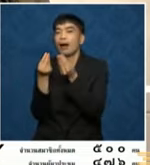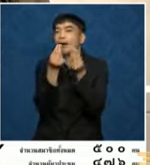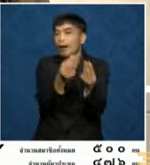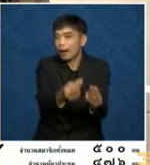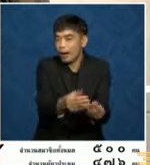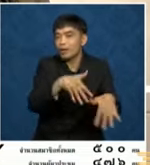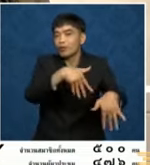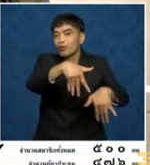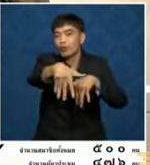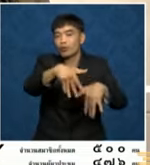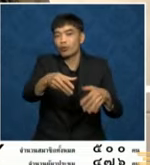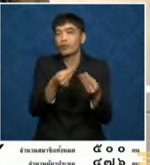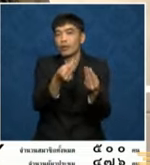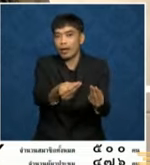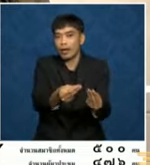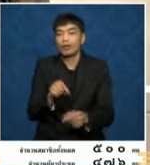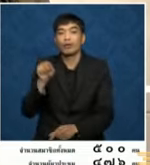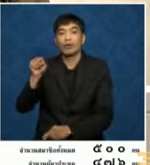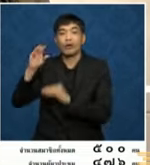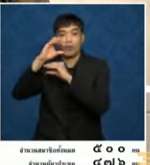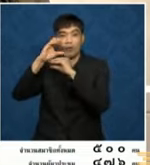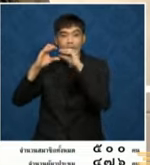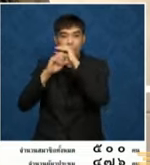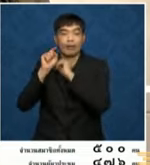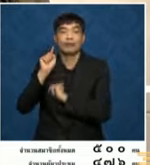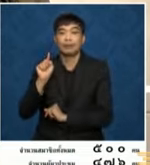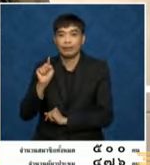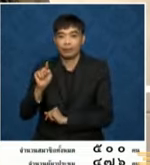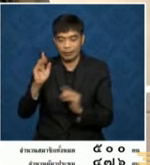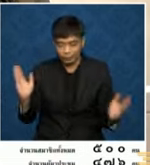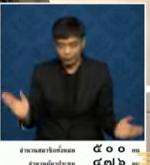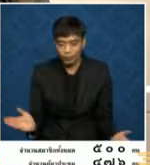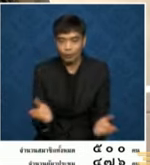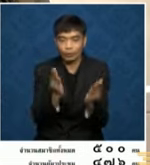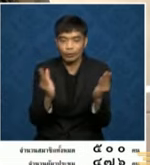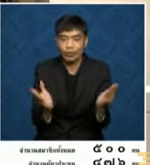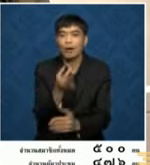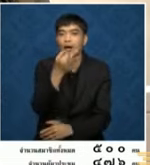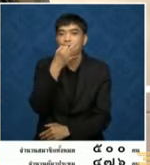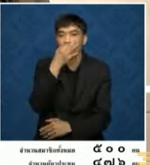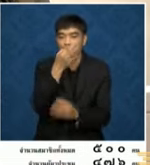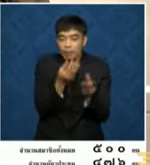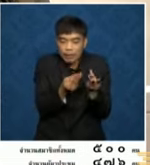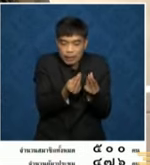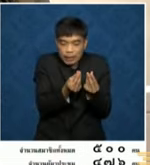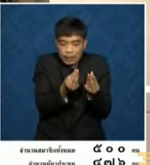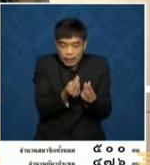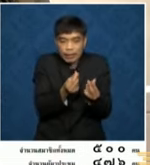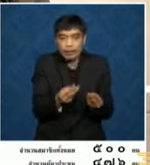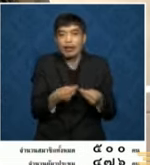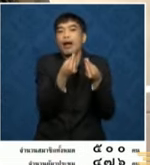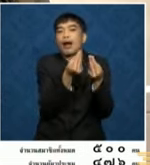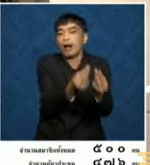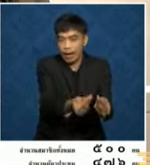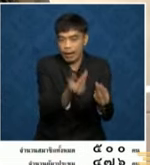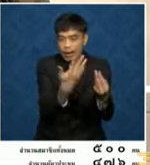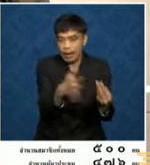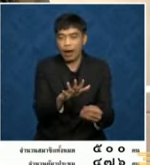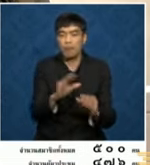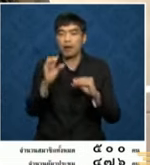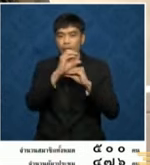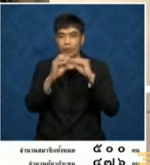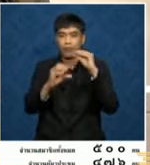ทช.นะครับท่านประธานครับนอกจากเป็นการส่งเสริมอาชีพจัดที่ดินแล้วผมเชื่อว่าเป็นโครงการที่ดี